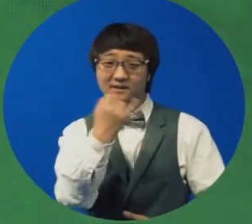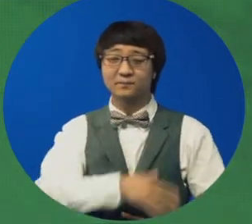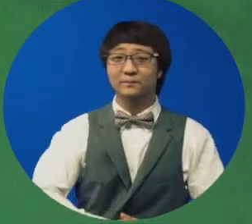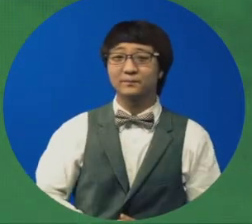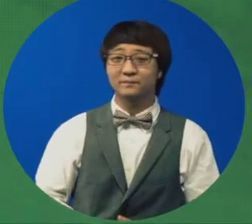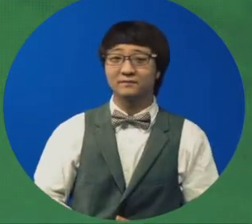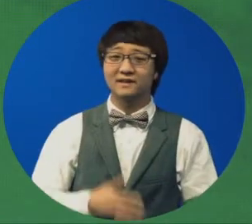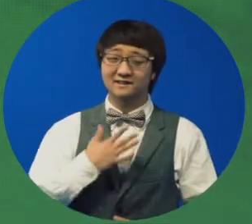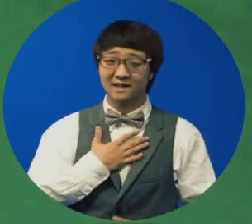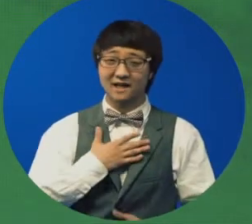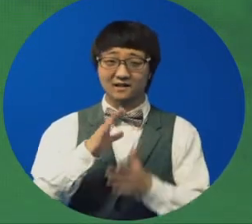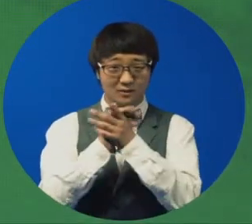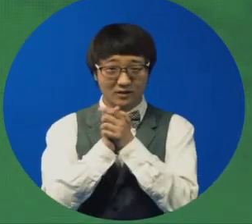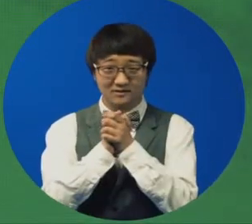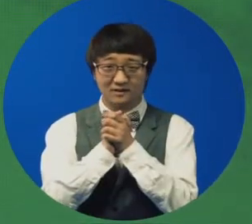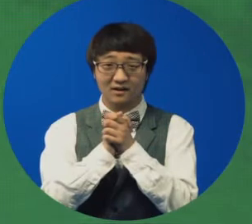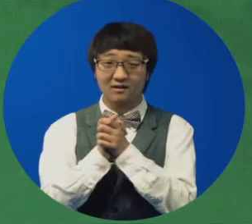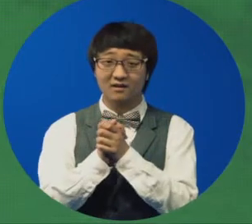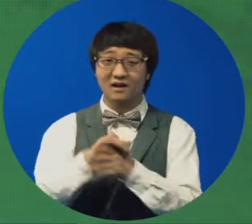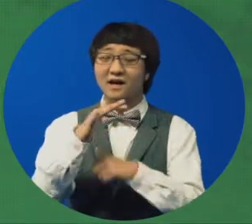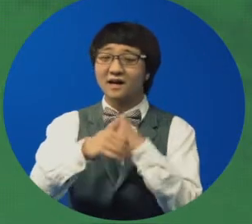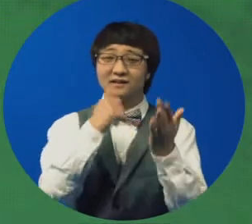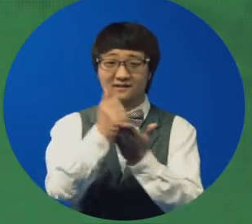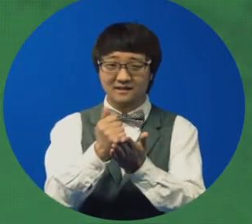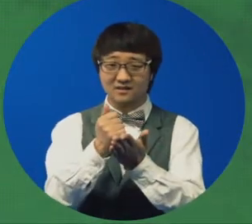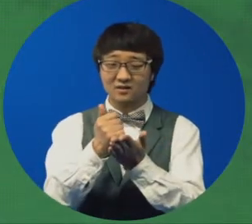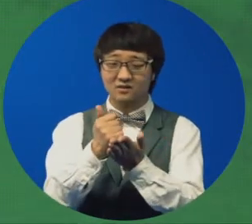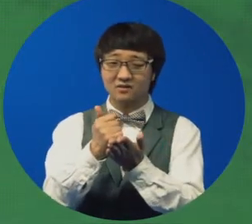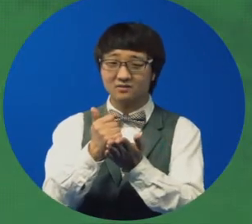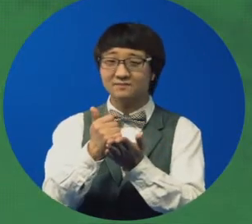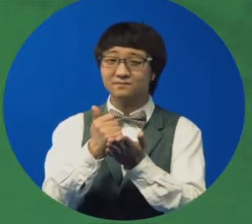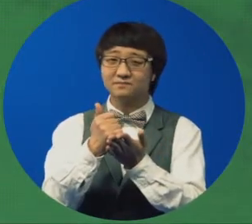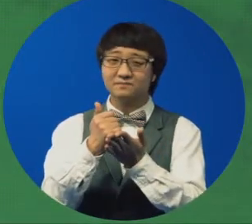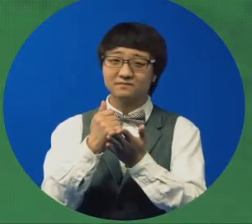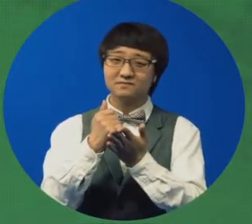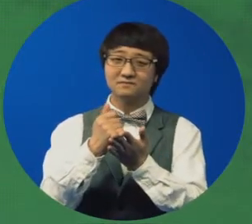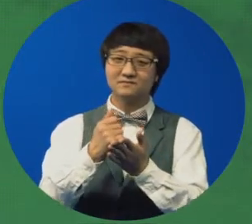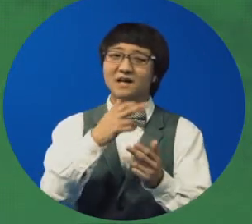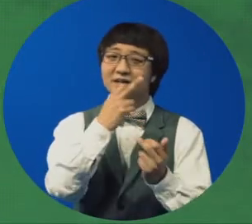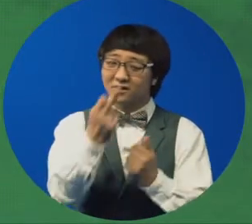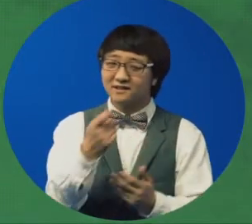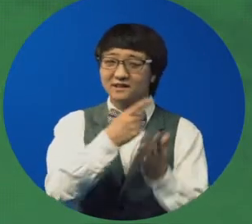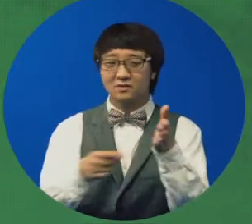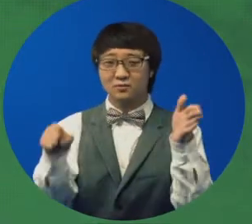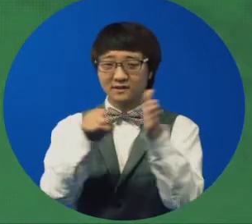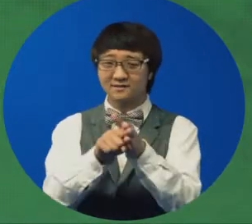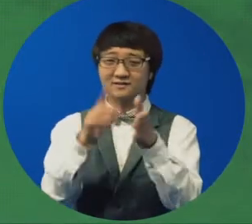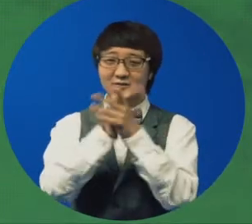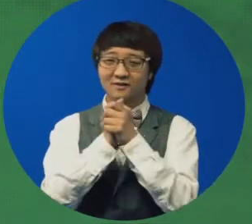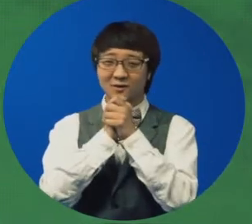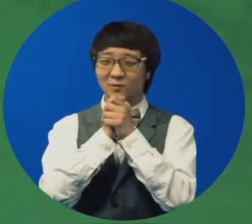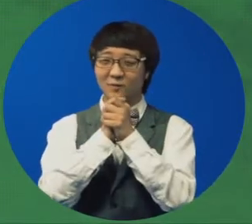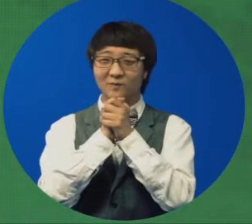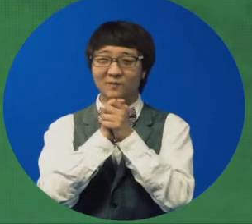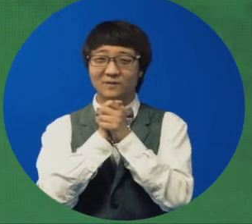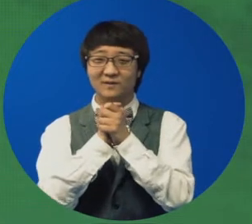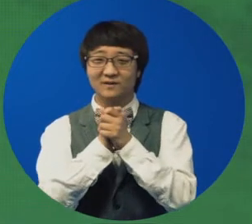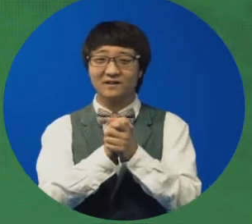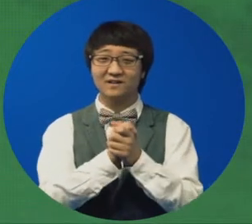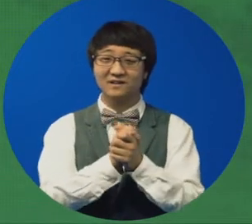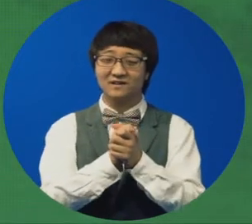제가 기도하는데 하나님께서 저에게 그런 마음을 주시더군요. 형제님을 위해서 기도하라고. 그런 사람을 보면